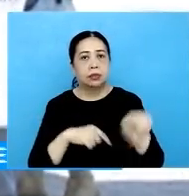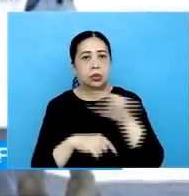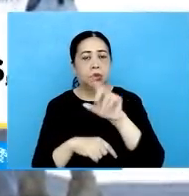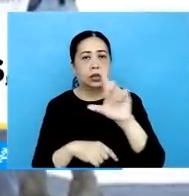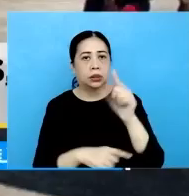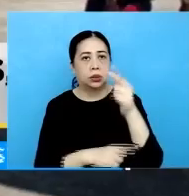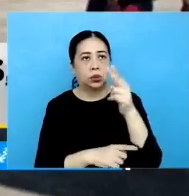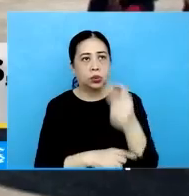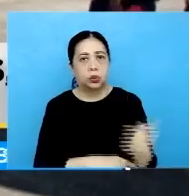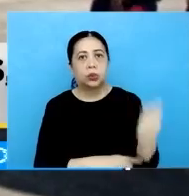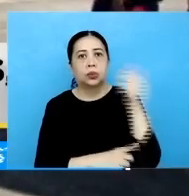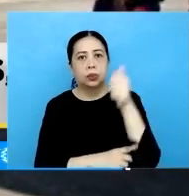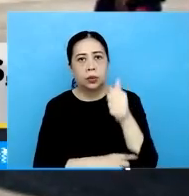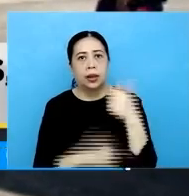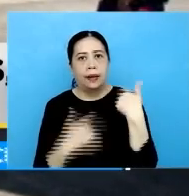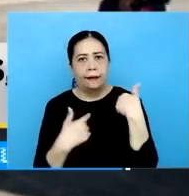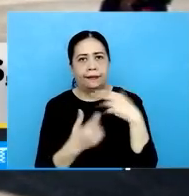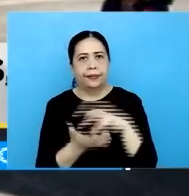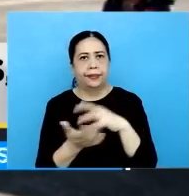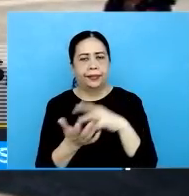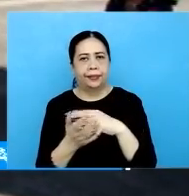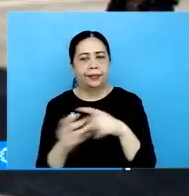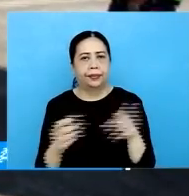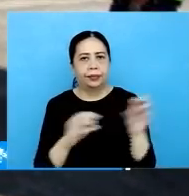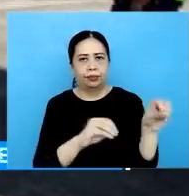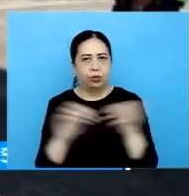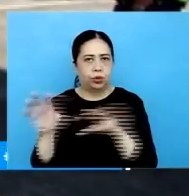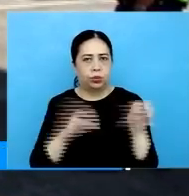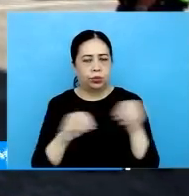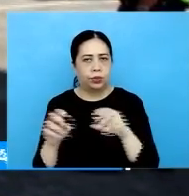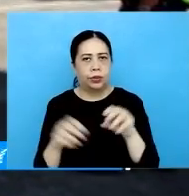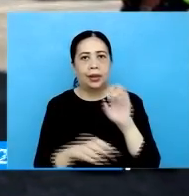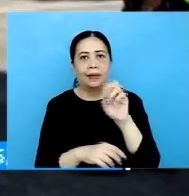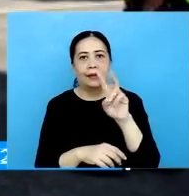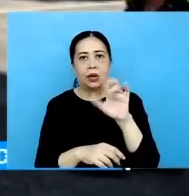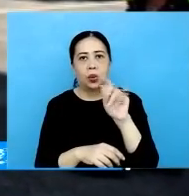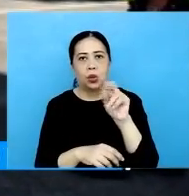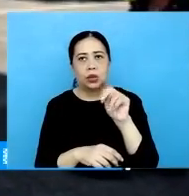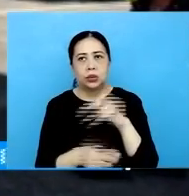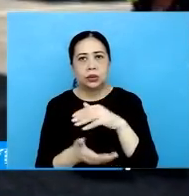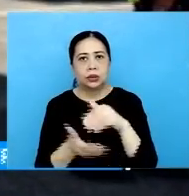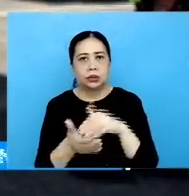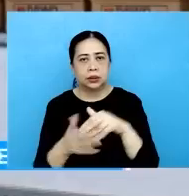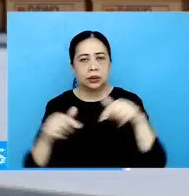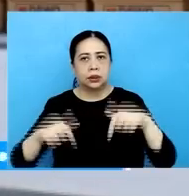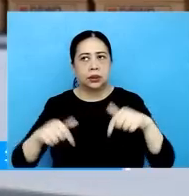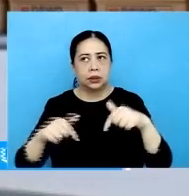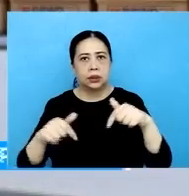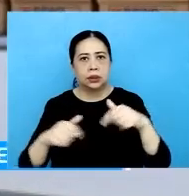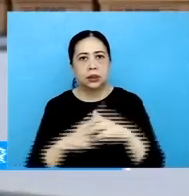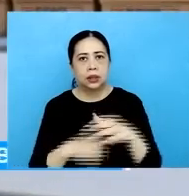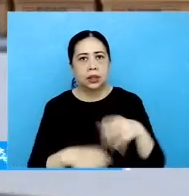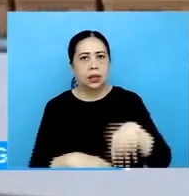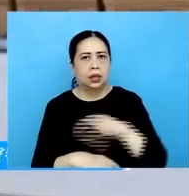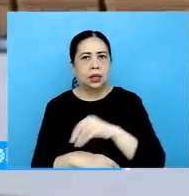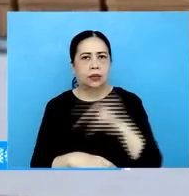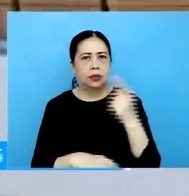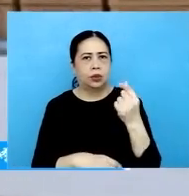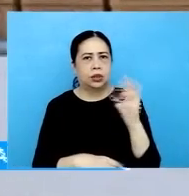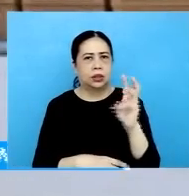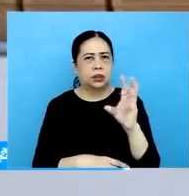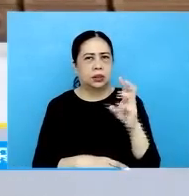executives. At ang pinakaunang evacuation center po namin dito sa Cagayan mula 2016 pa